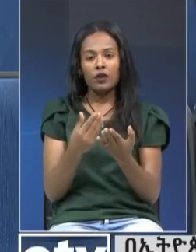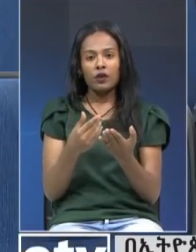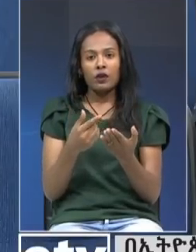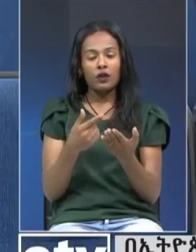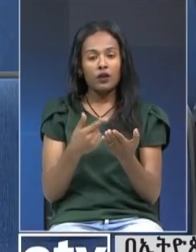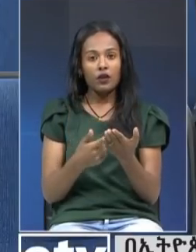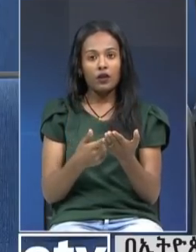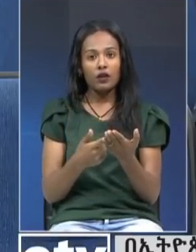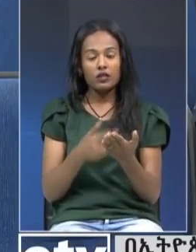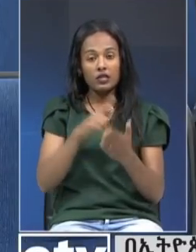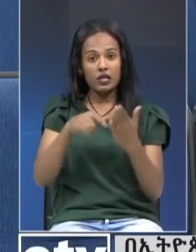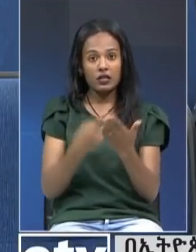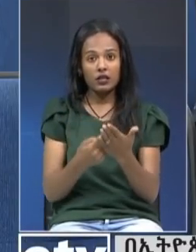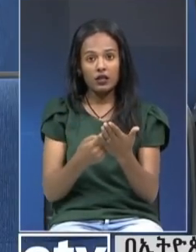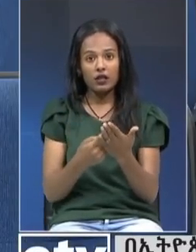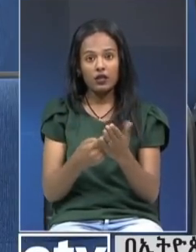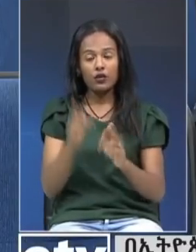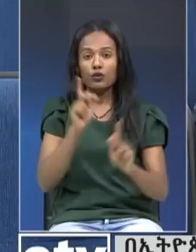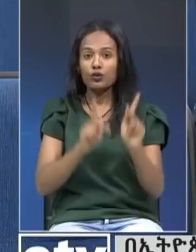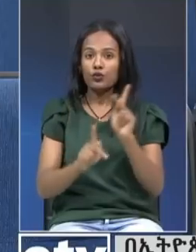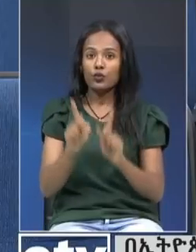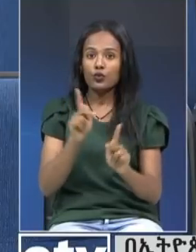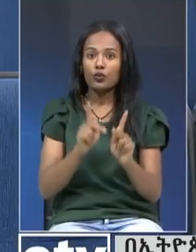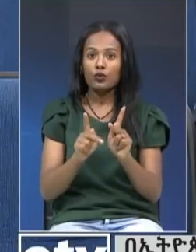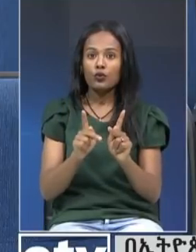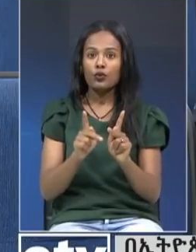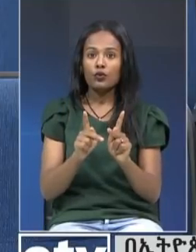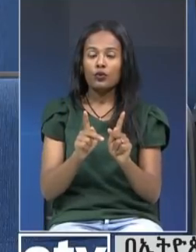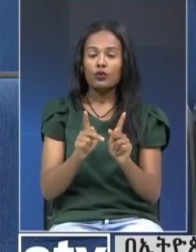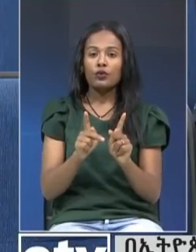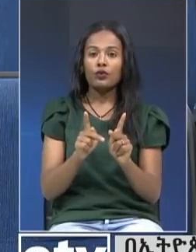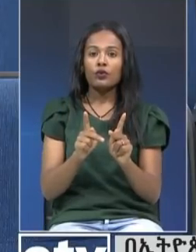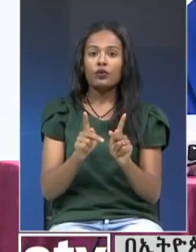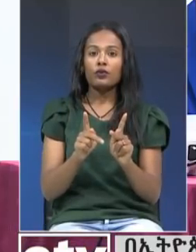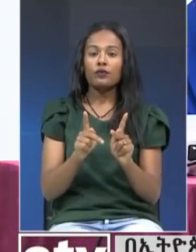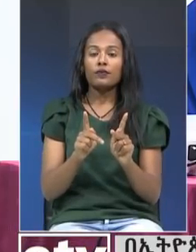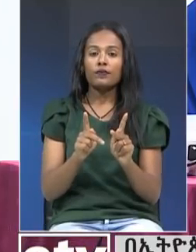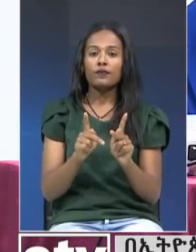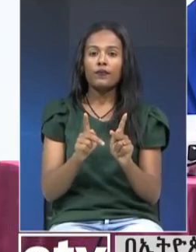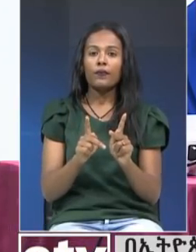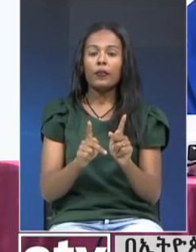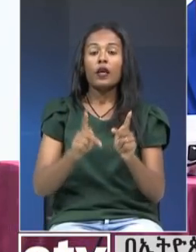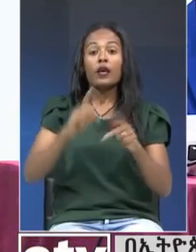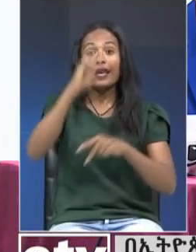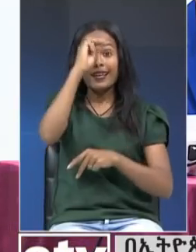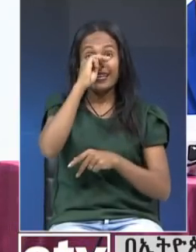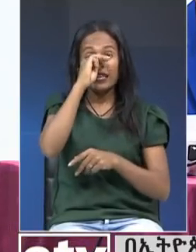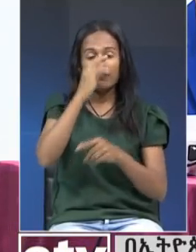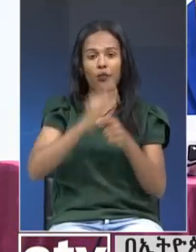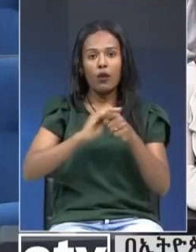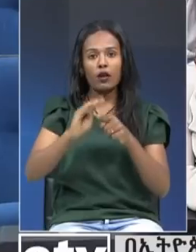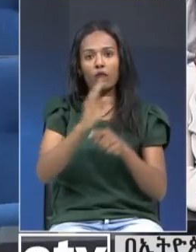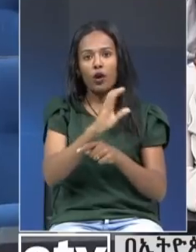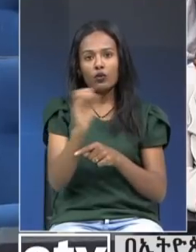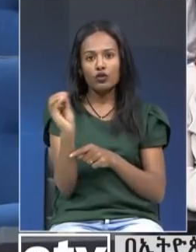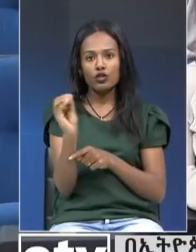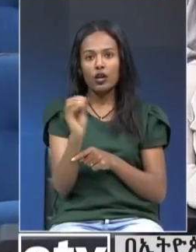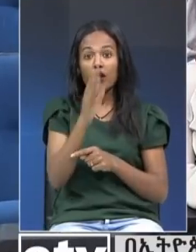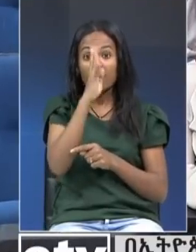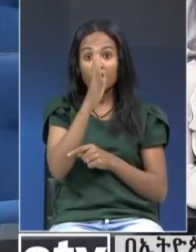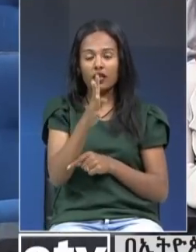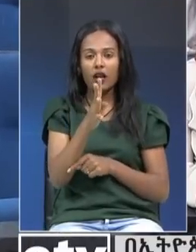ይጎዳል። ስለዚህ ህዝብም አገርም የማዳን ኃላፊነት ነው የተሸከምነው ማለት ነው። የኪነ ጥበብ ባለሙያዎችና ሚዲያዎች